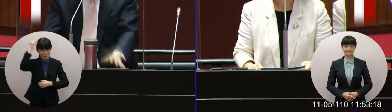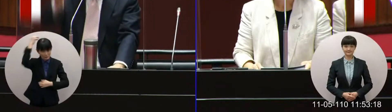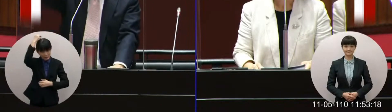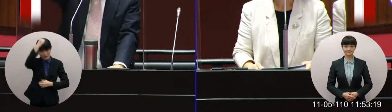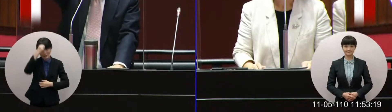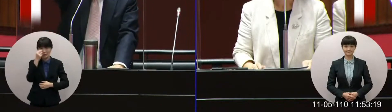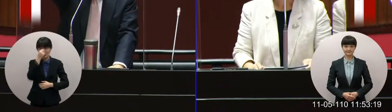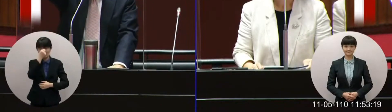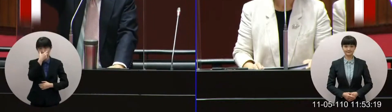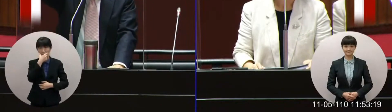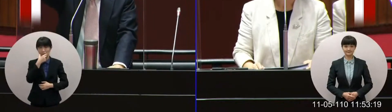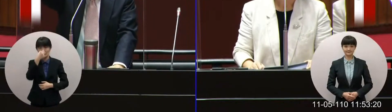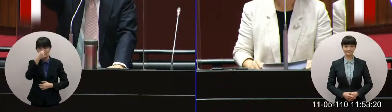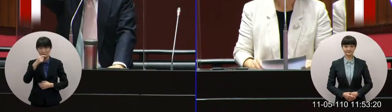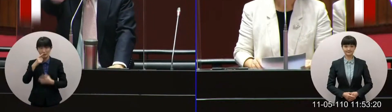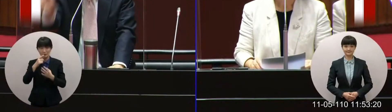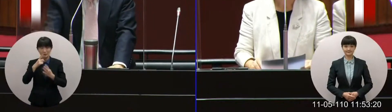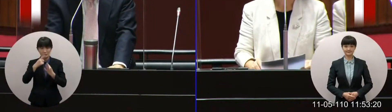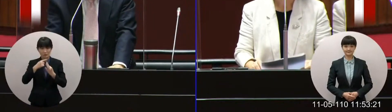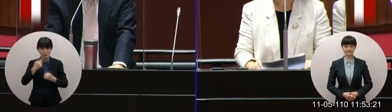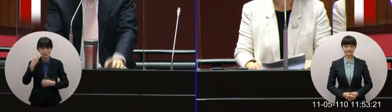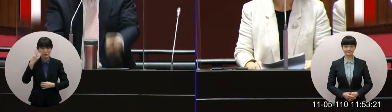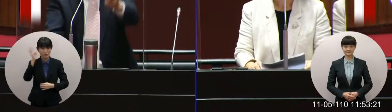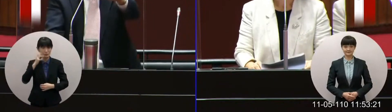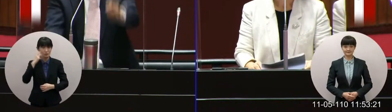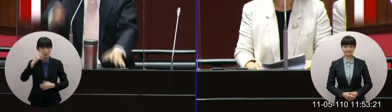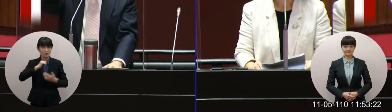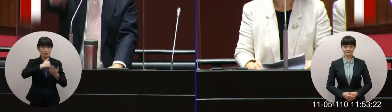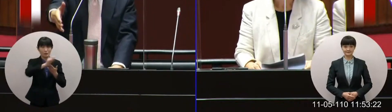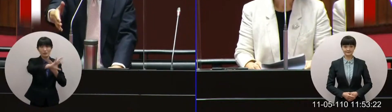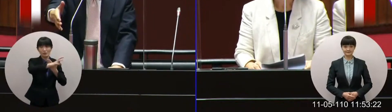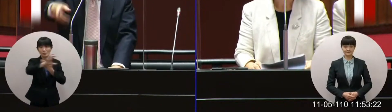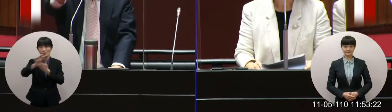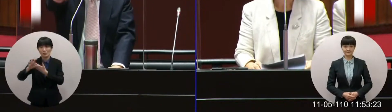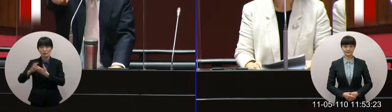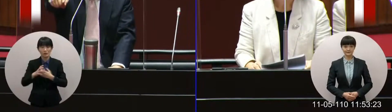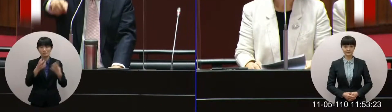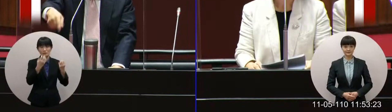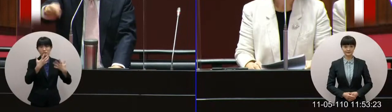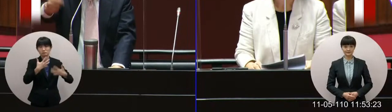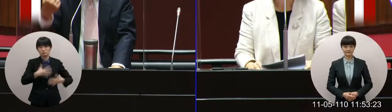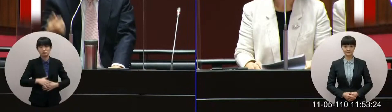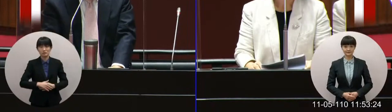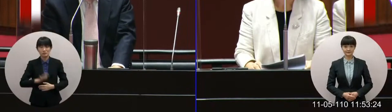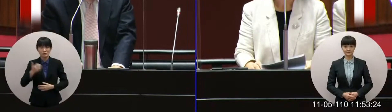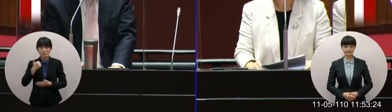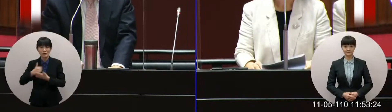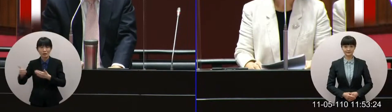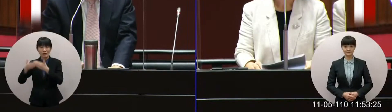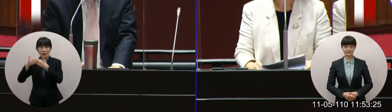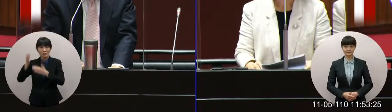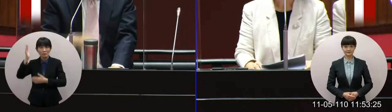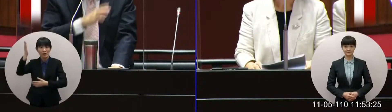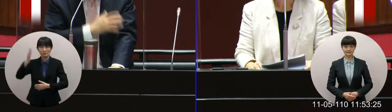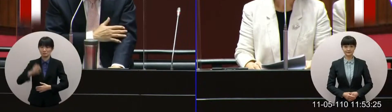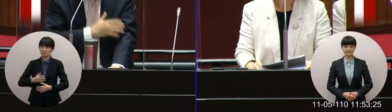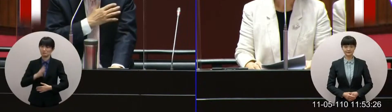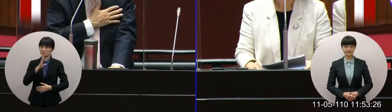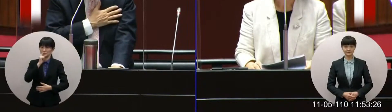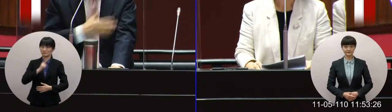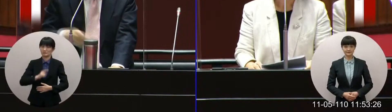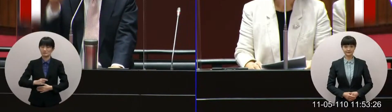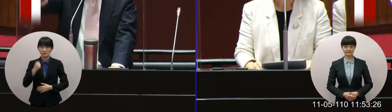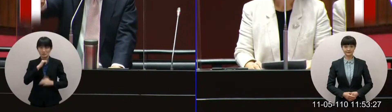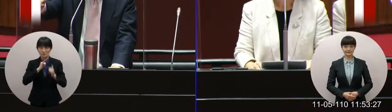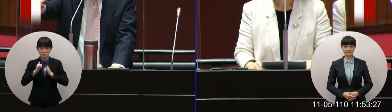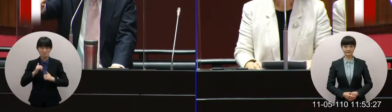雾销世界各国，人家都没事，中国突然说我们的不行，你看国人多么生气。所以我们